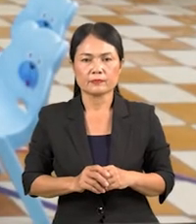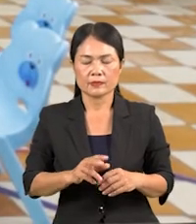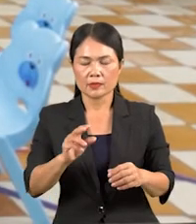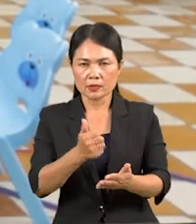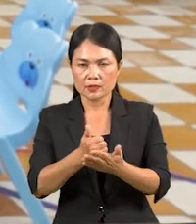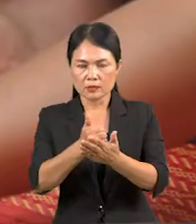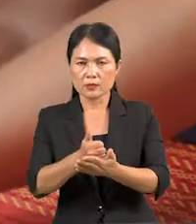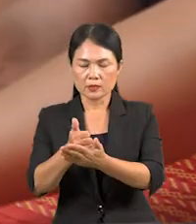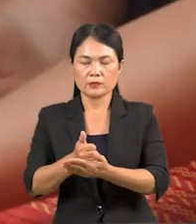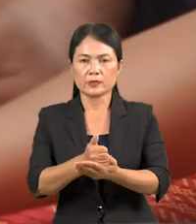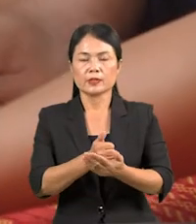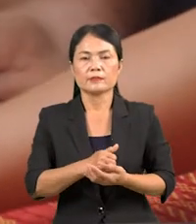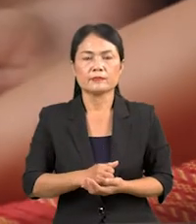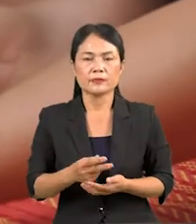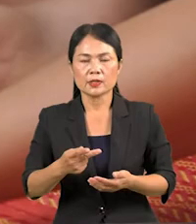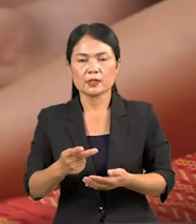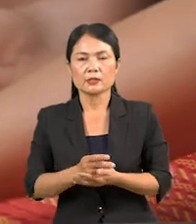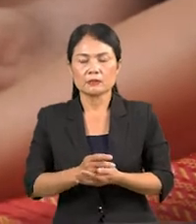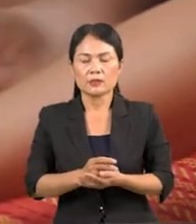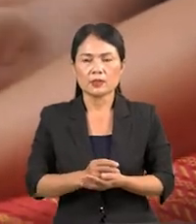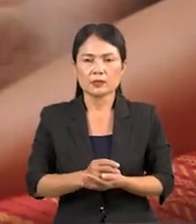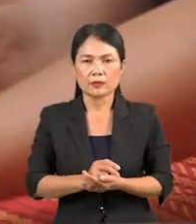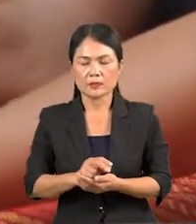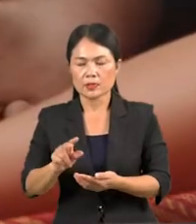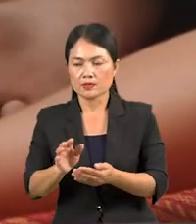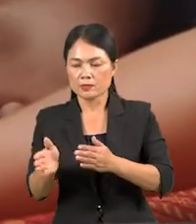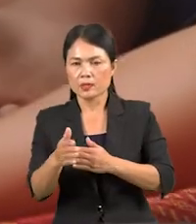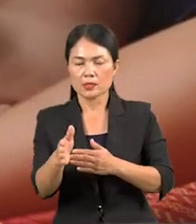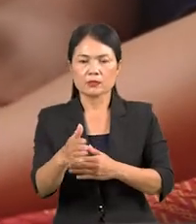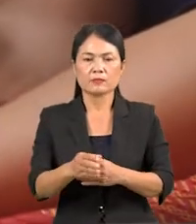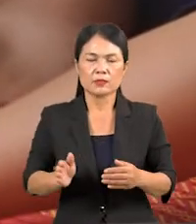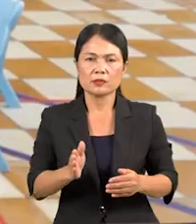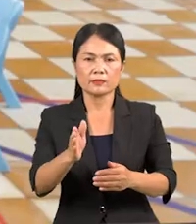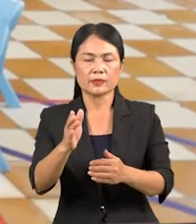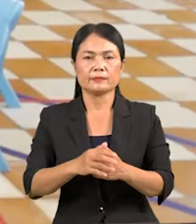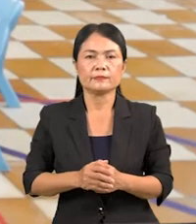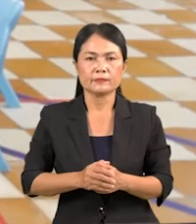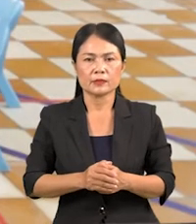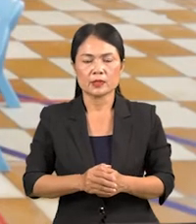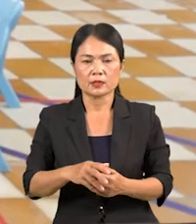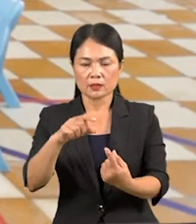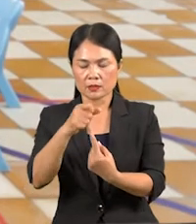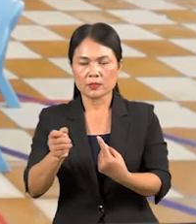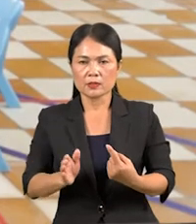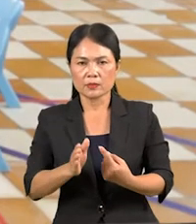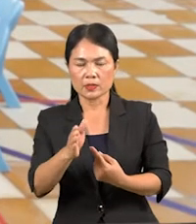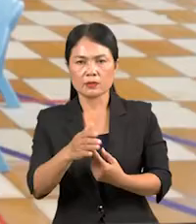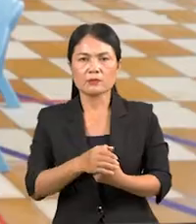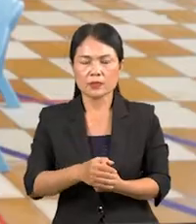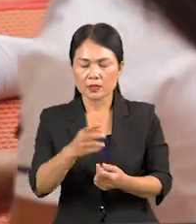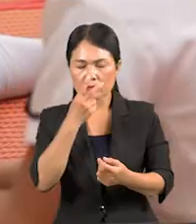ួយស្គៀបគ្នាតោះកូនត្រីលឿនលឿនឡើងកូនត្រីញាប់ដៃញាប់ជើងកូនជែកលឿនឡើងញាប់ដៃញាប់ជើង